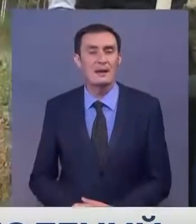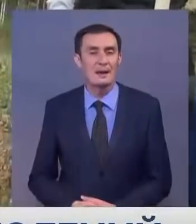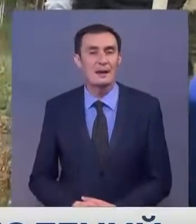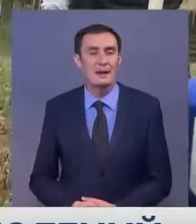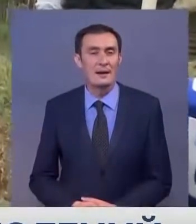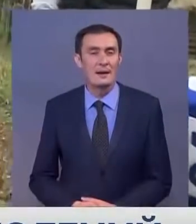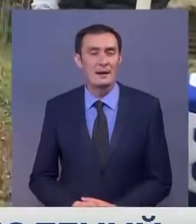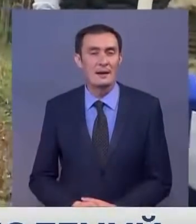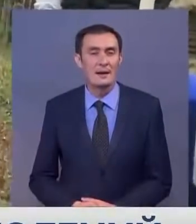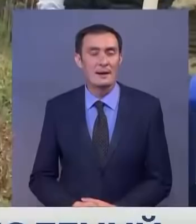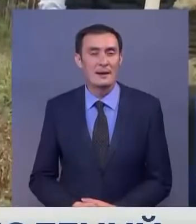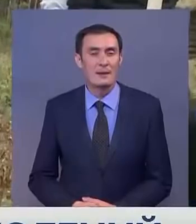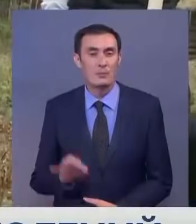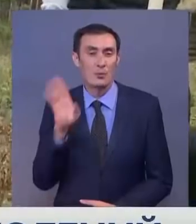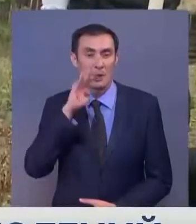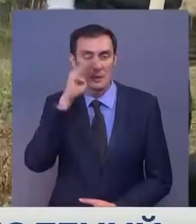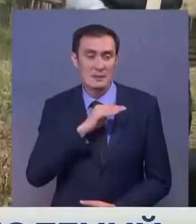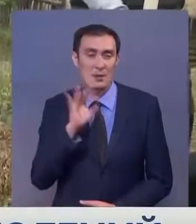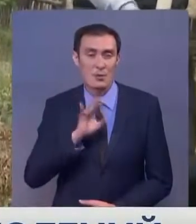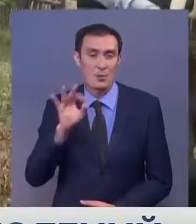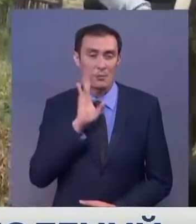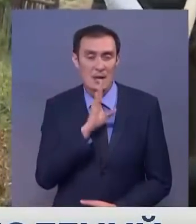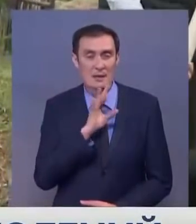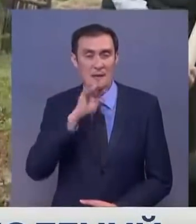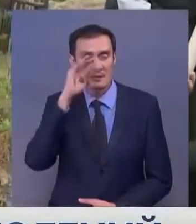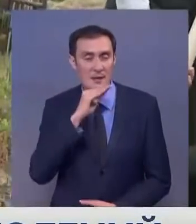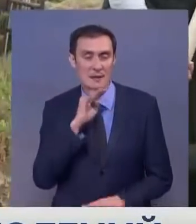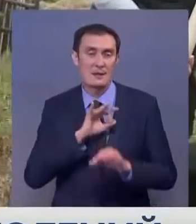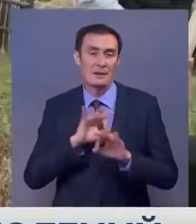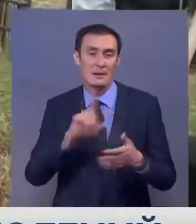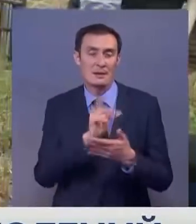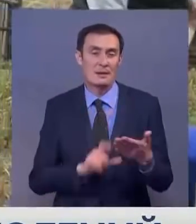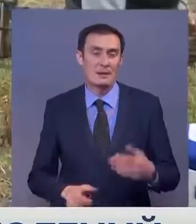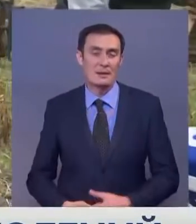Про родителей, про мать, про отца.